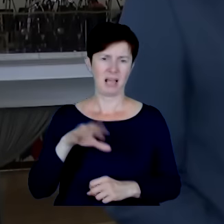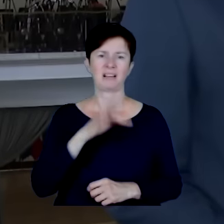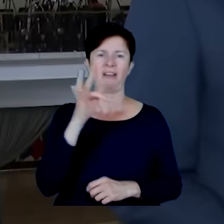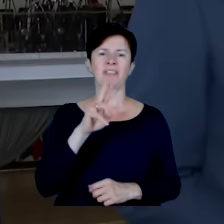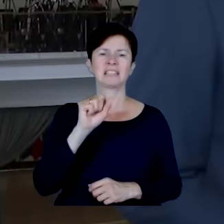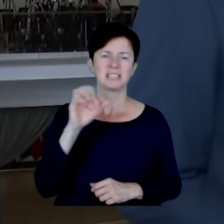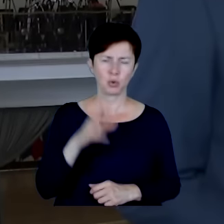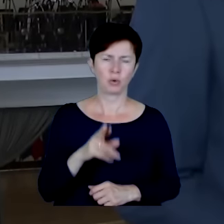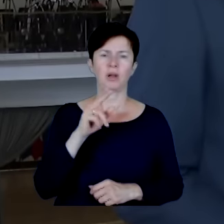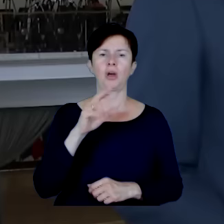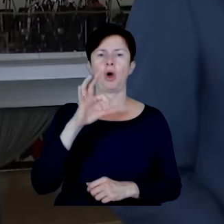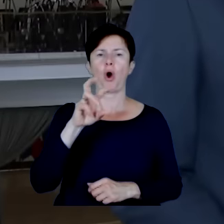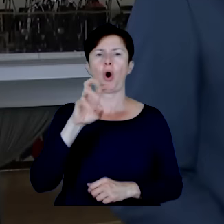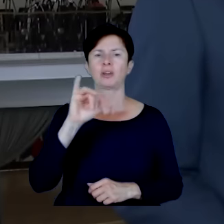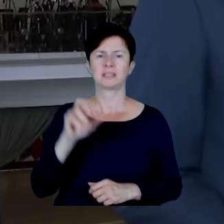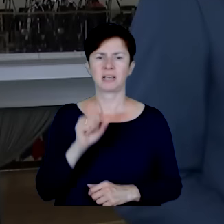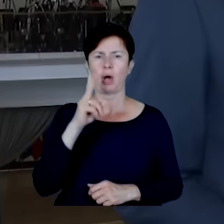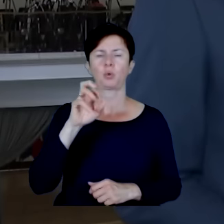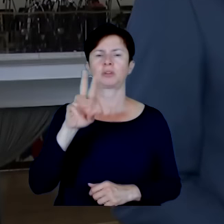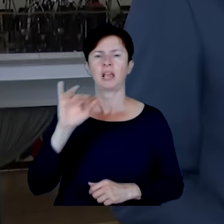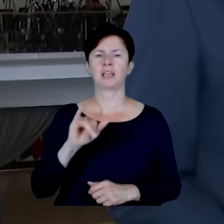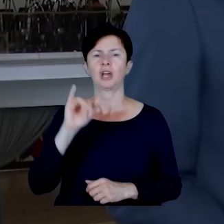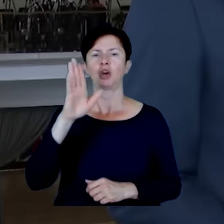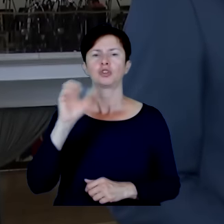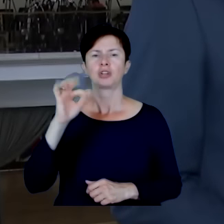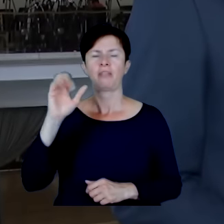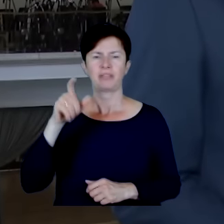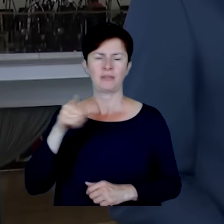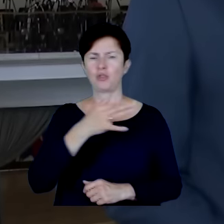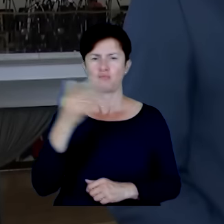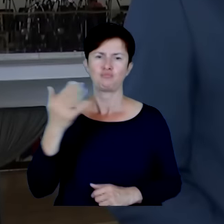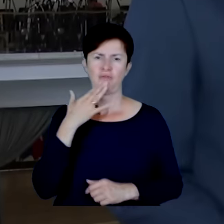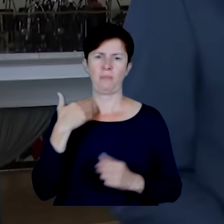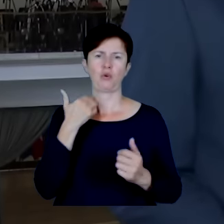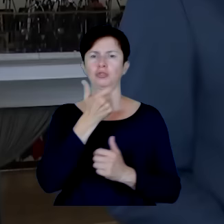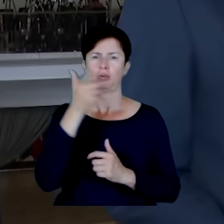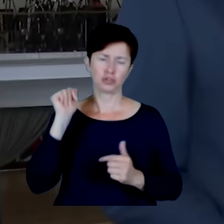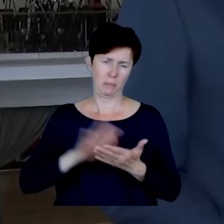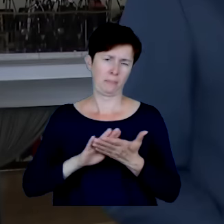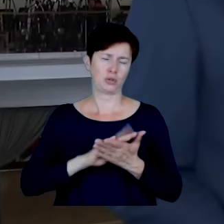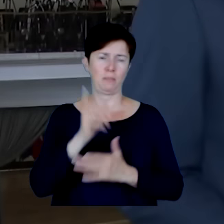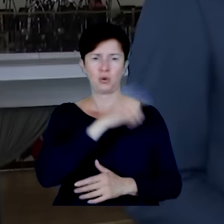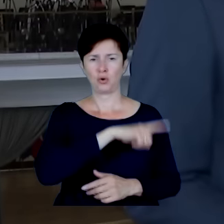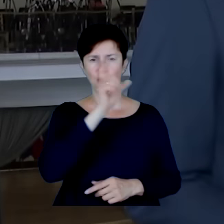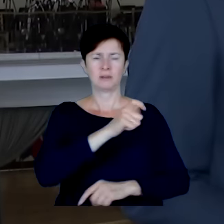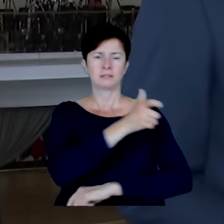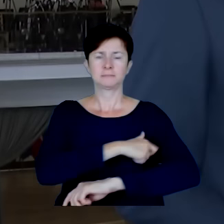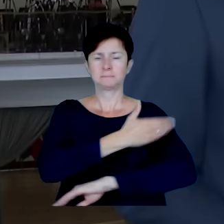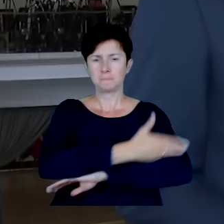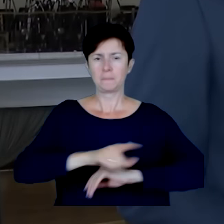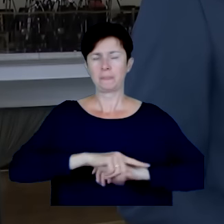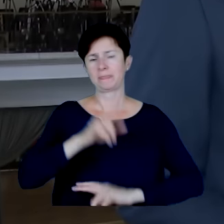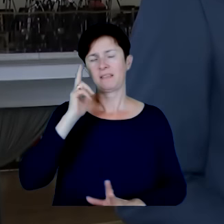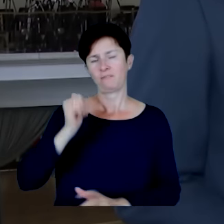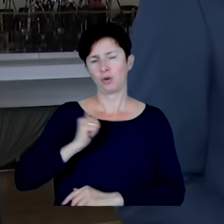Janiny Ochojskiej, Kurdej Szatan. Trzeba Polaków i Straż Graniczną żołnierzy przeprosić. Dzisiaj słyszymy z ust koalicji 13 grudnia